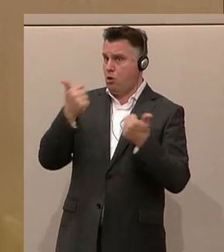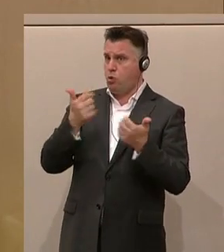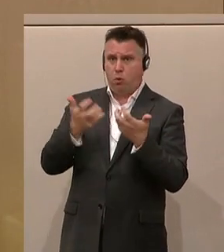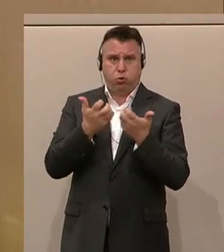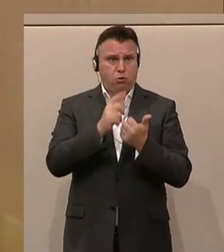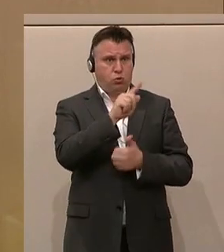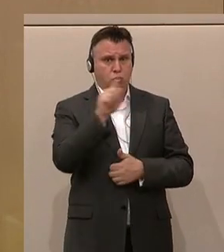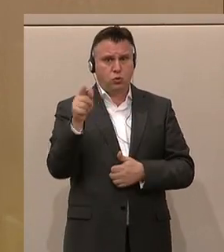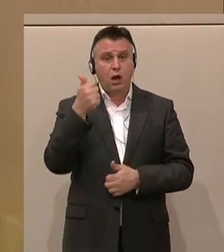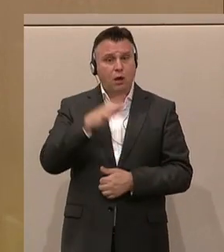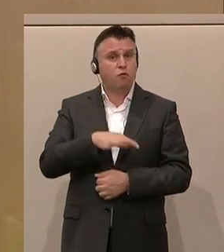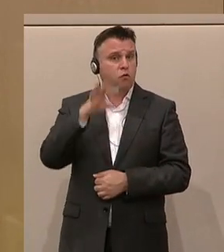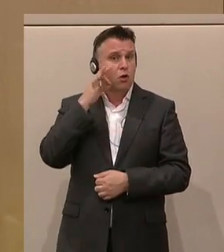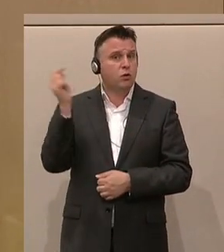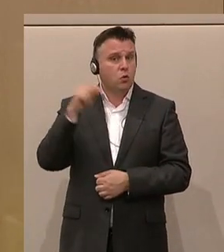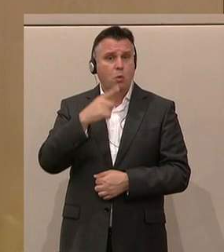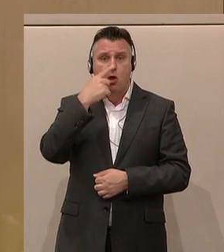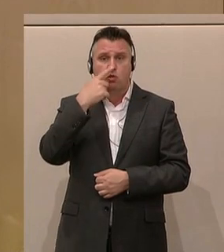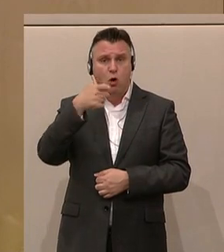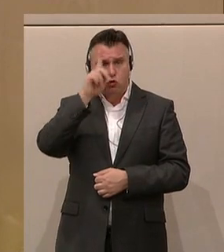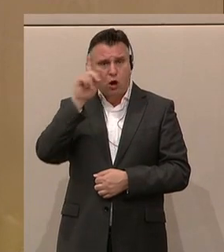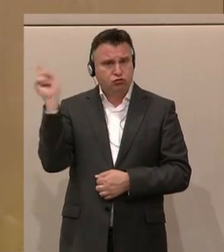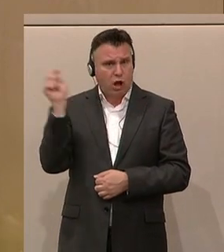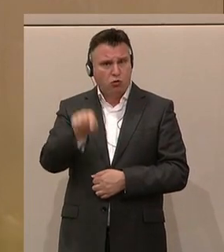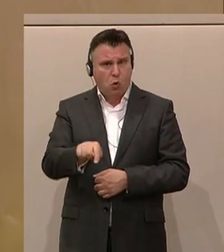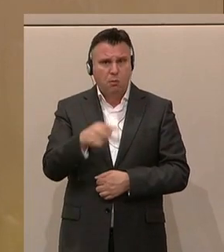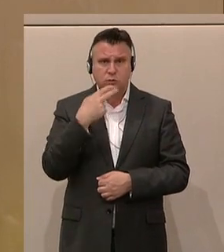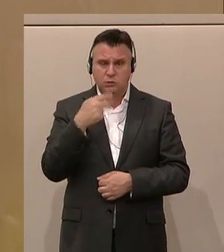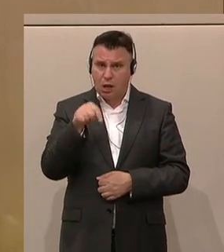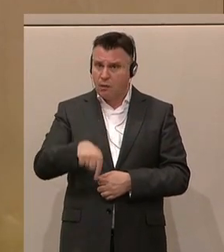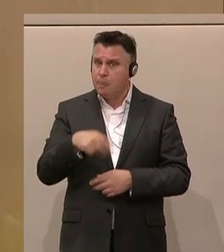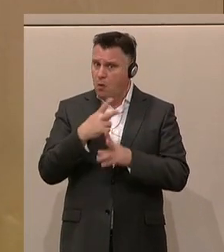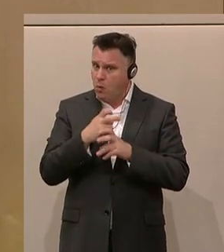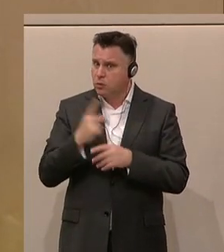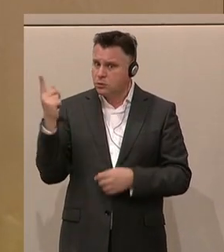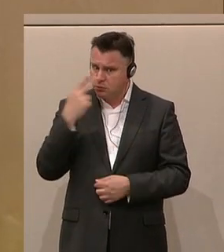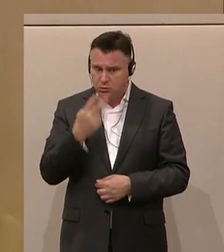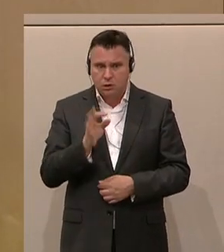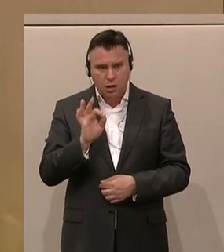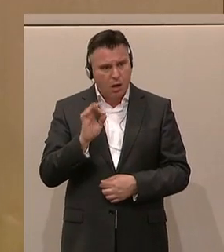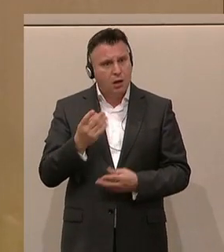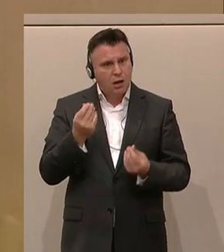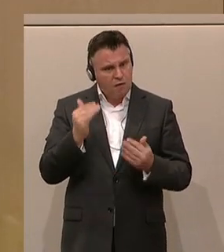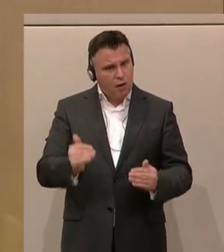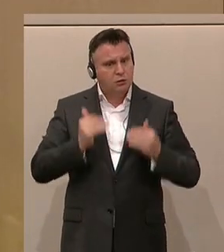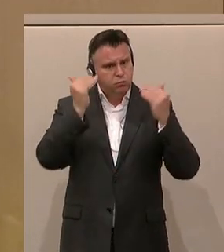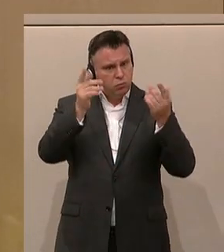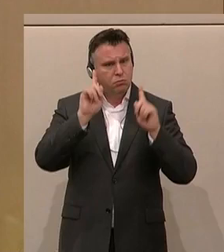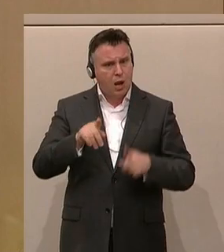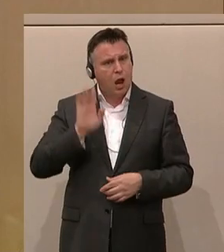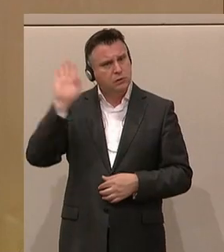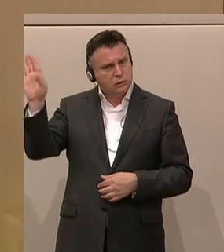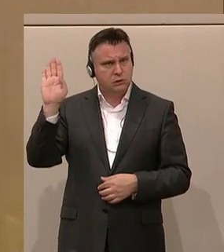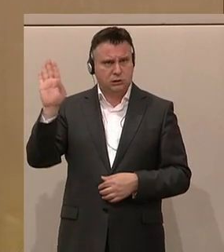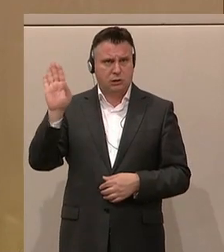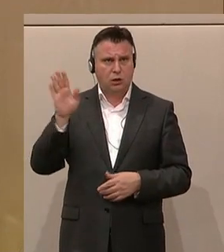es passiert mit einer Freundin aus Norddeutschland, die da war und gesagt hat, wir haben in Österreich wirklich ein hochwertigeres Angebot, als sie in ihrem